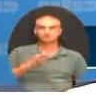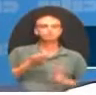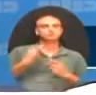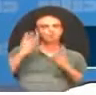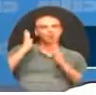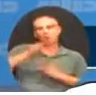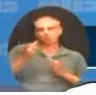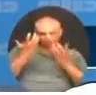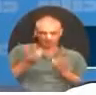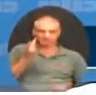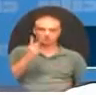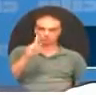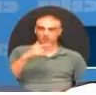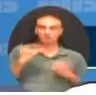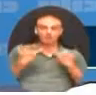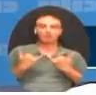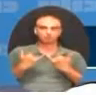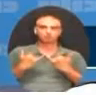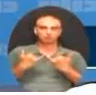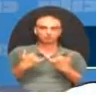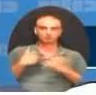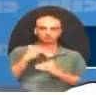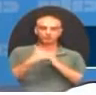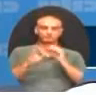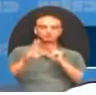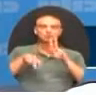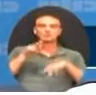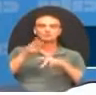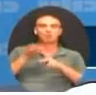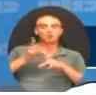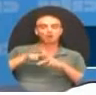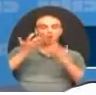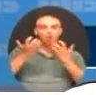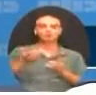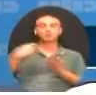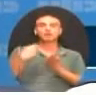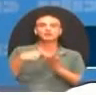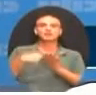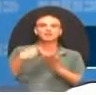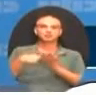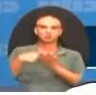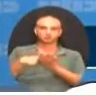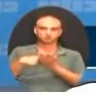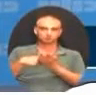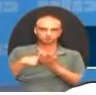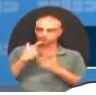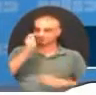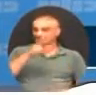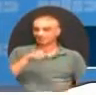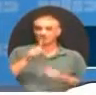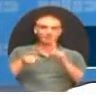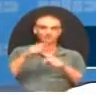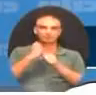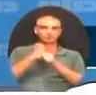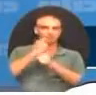החמרת ענישה. כרגע אנחנו בשלבים של טיפול בהחמרת ענישה והטלת כנסות, כי אדם